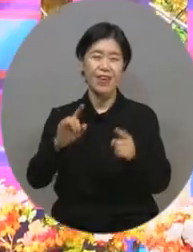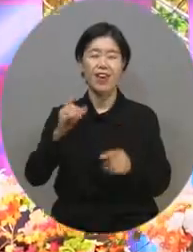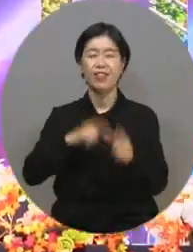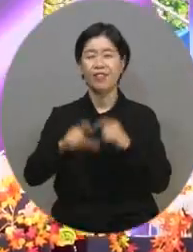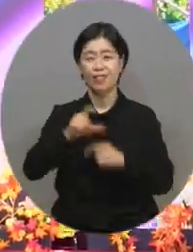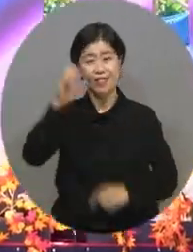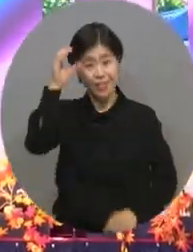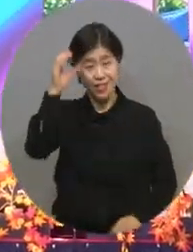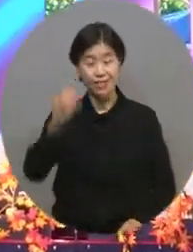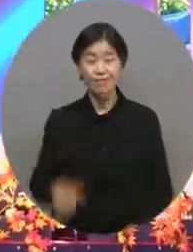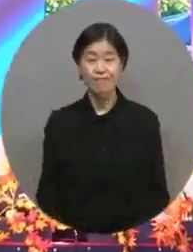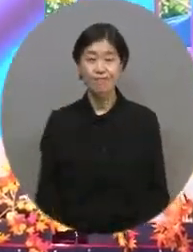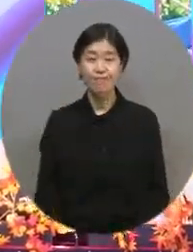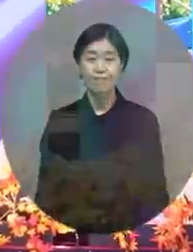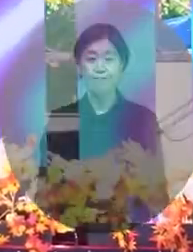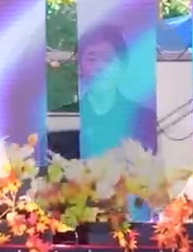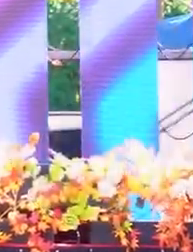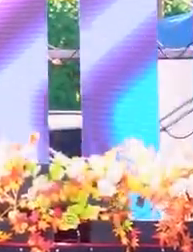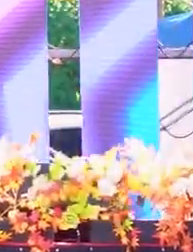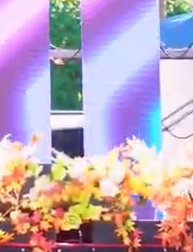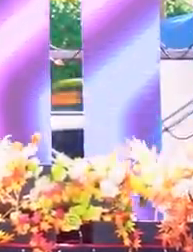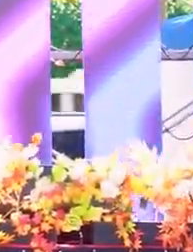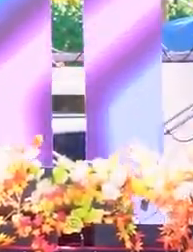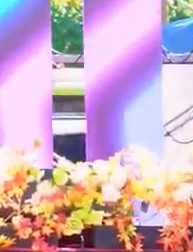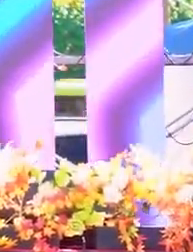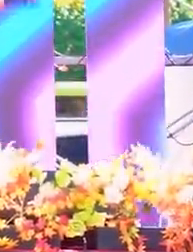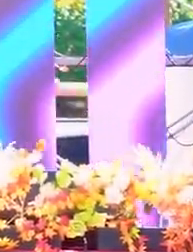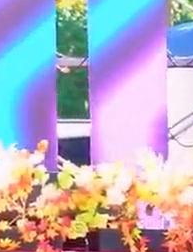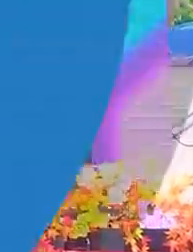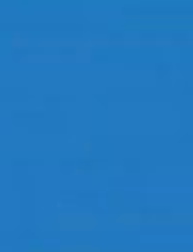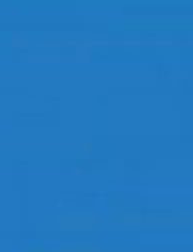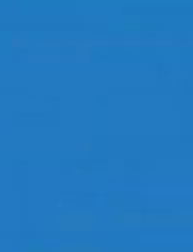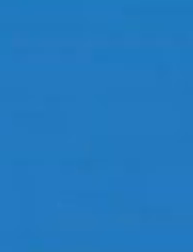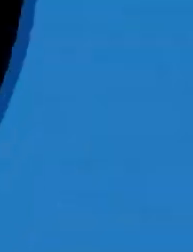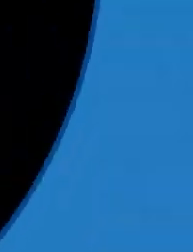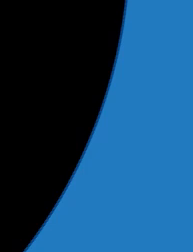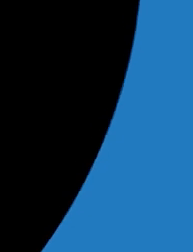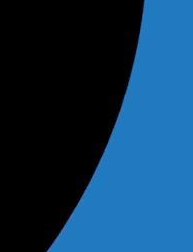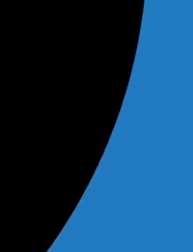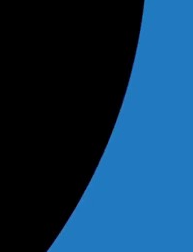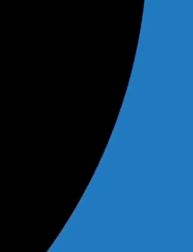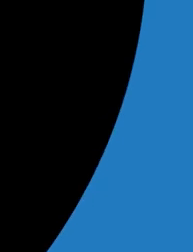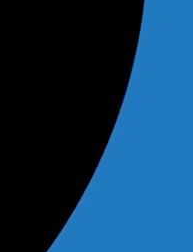기대해봅니다. 복지TV 전북방송 박예슬입니다.